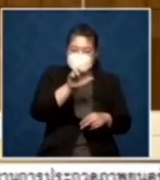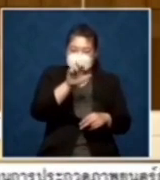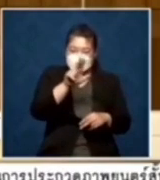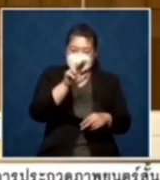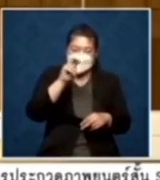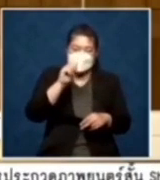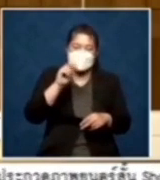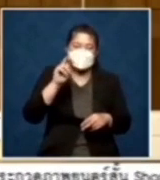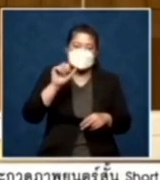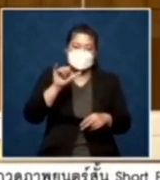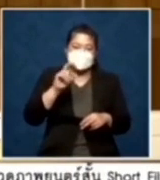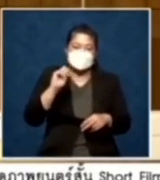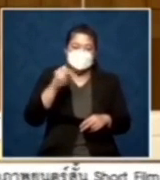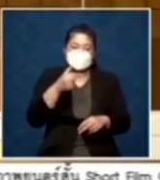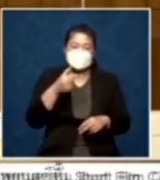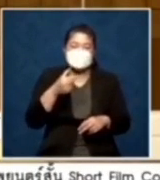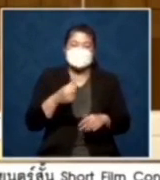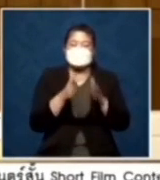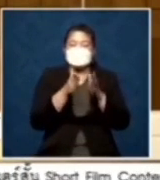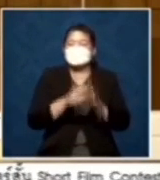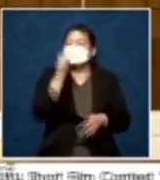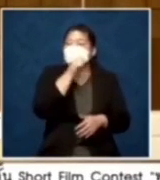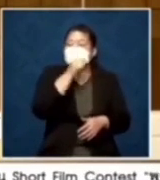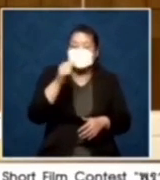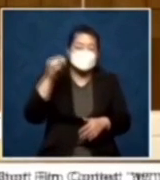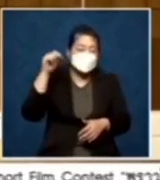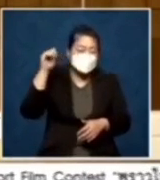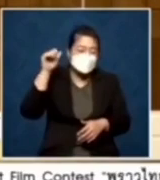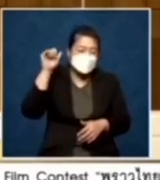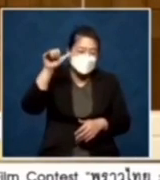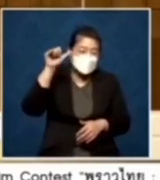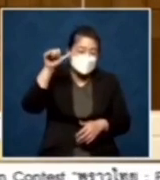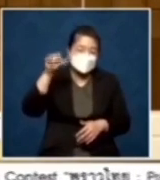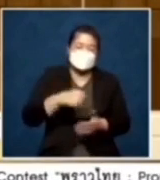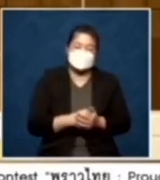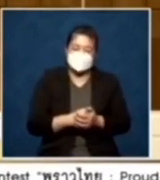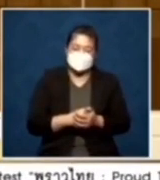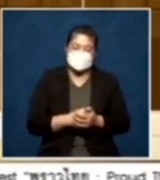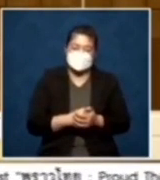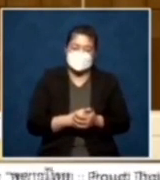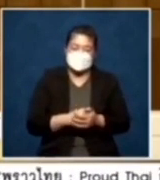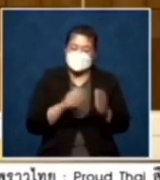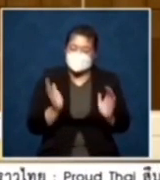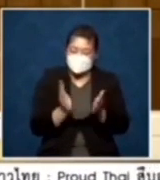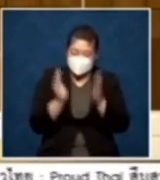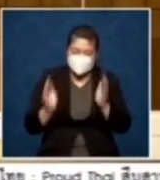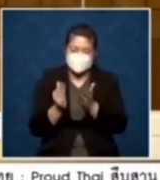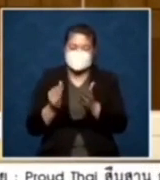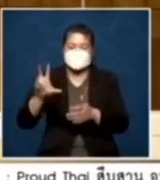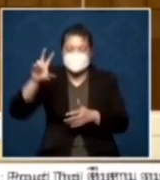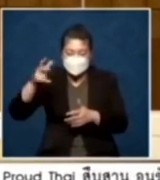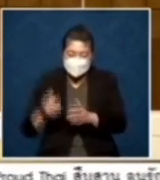่ทนี้ประเดนก็มีการวภาควิจารณ์ว่า ใหการจดแ้งจะปกกัชานี่นะมตองเสยสะต้ง สะตังหอเปล่า